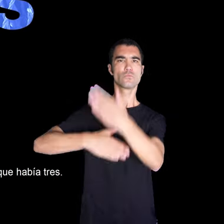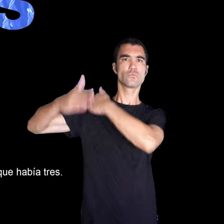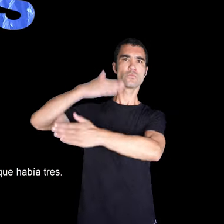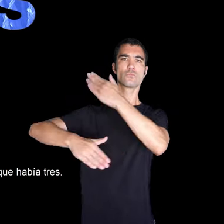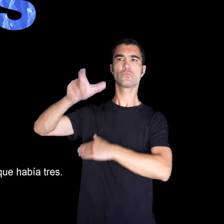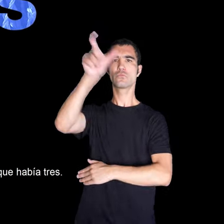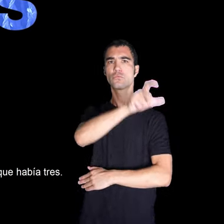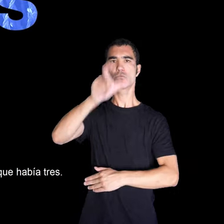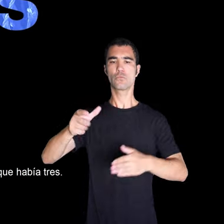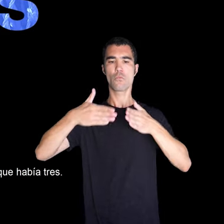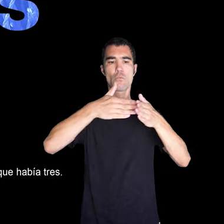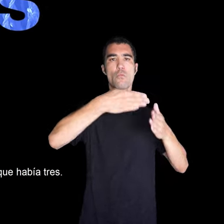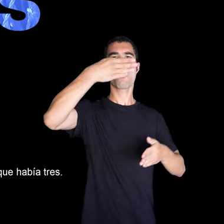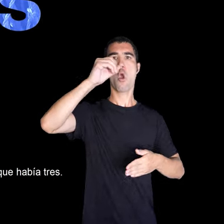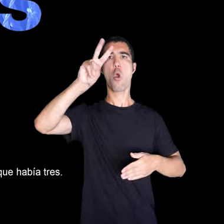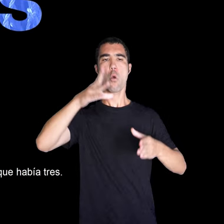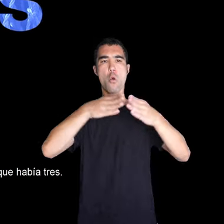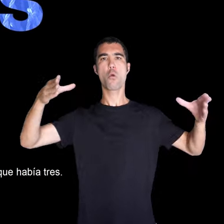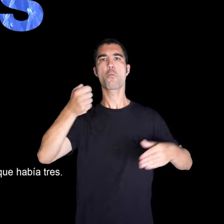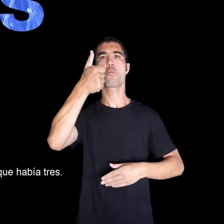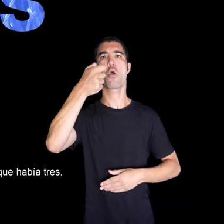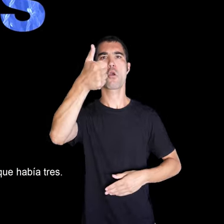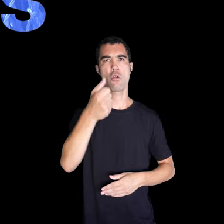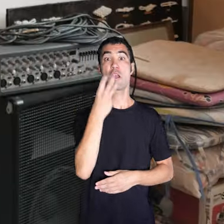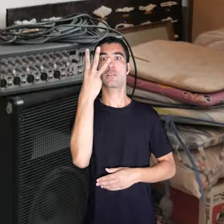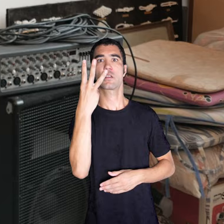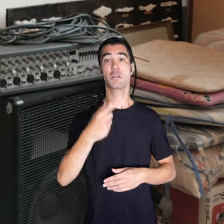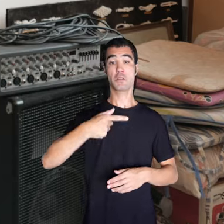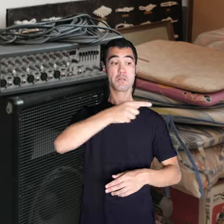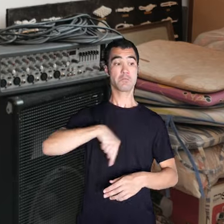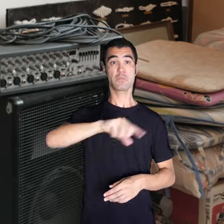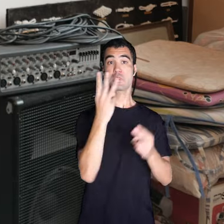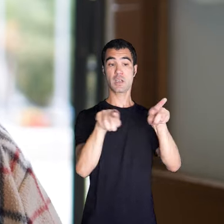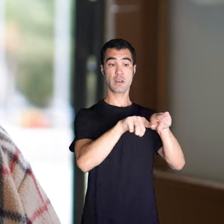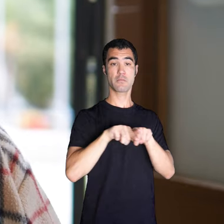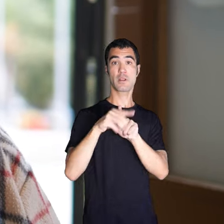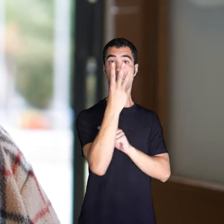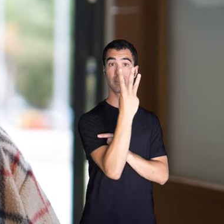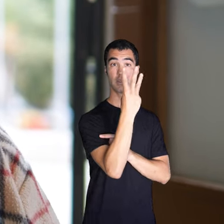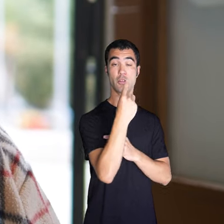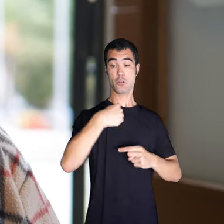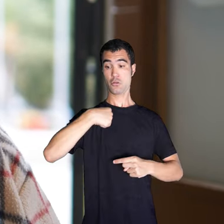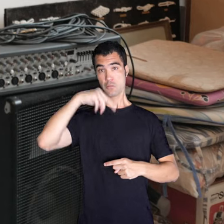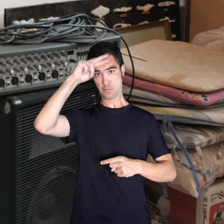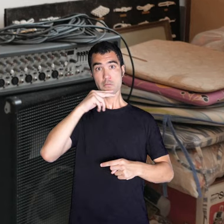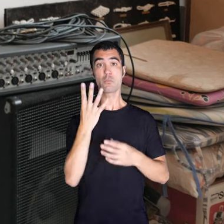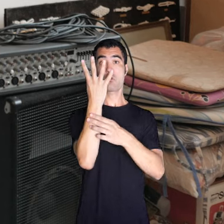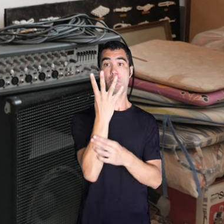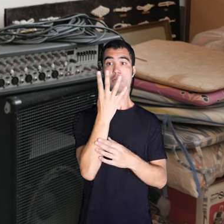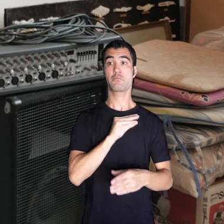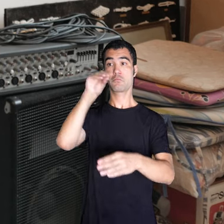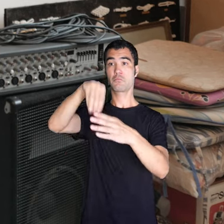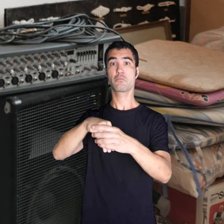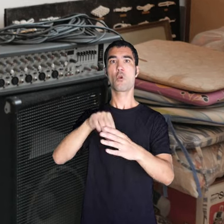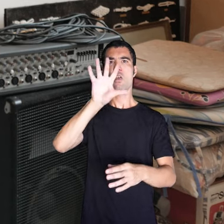Un temps hi havia molt poques de barca del bou en esport. Me pareix que n'hi havia tres. Els tres germans i jo, i bé mon pare, tu li vaig anar amb